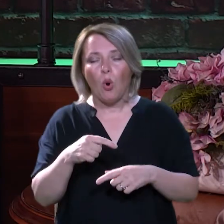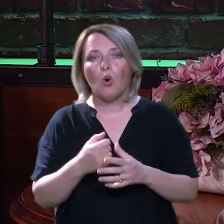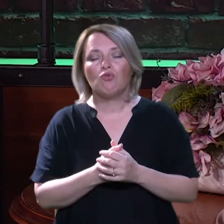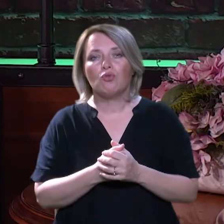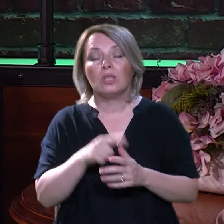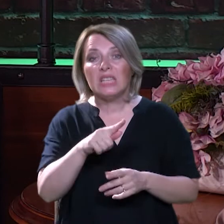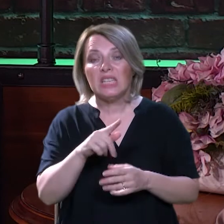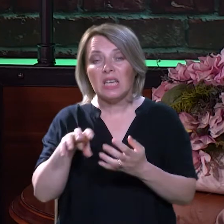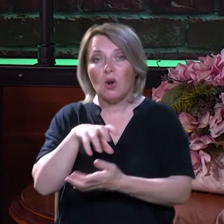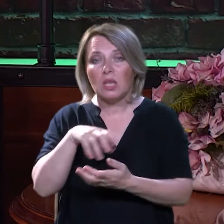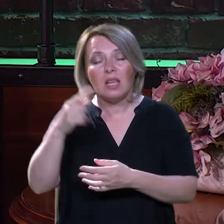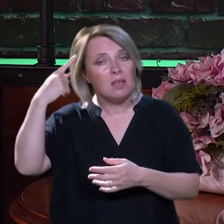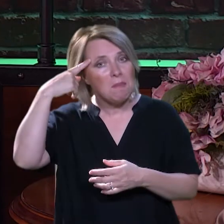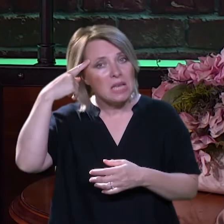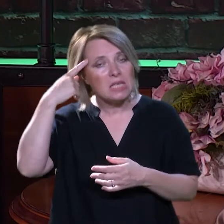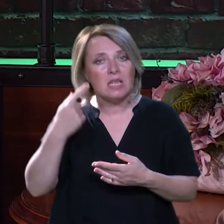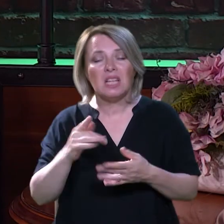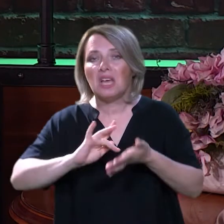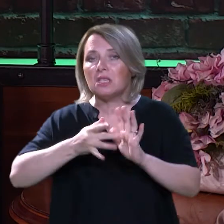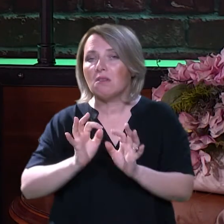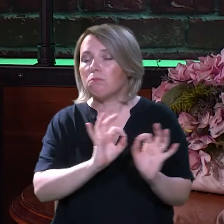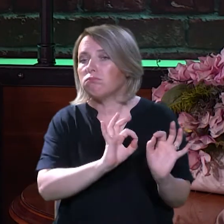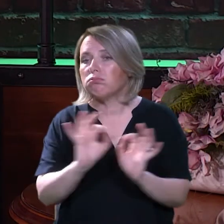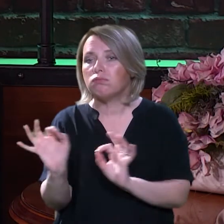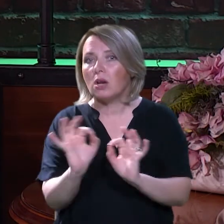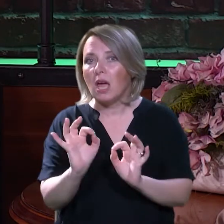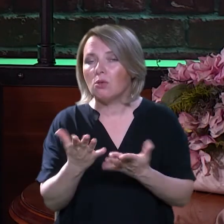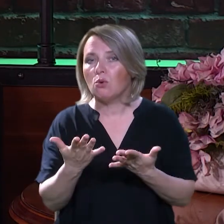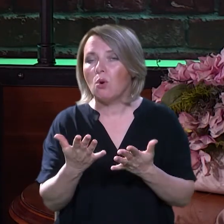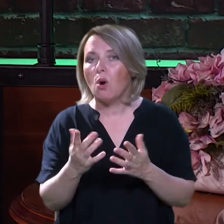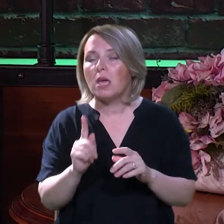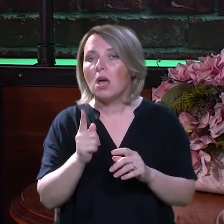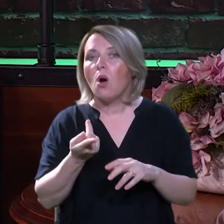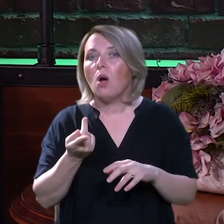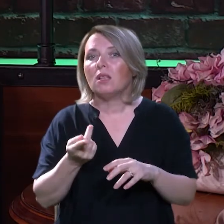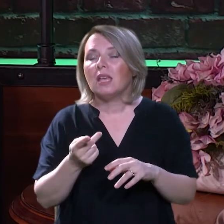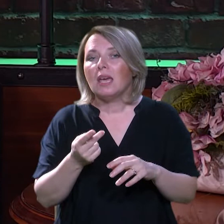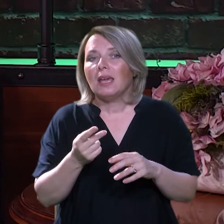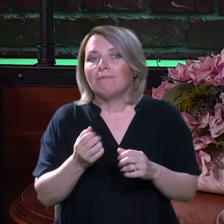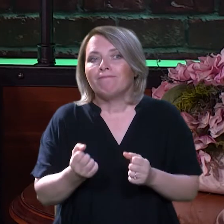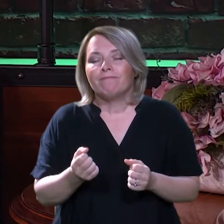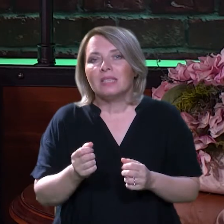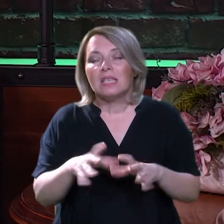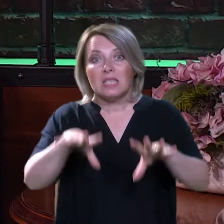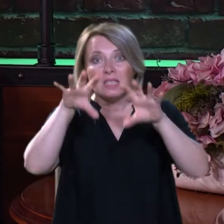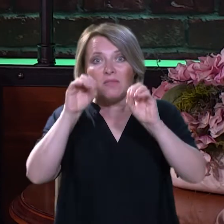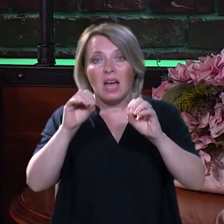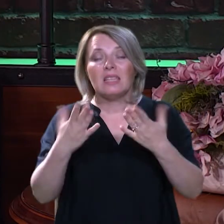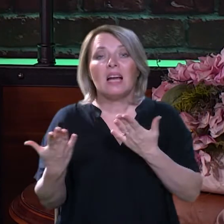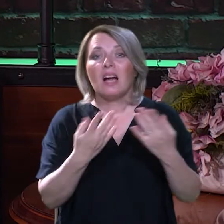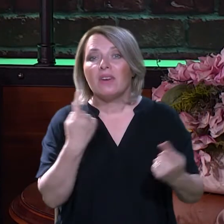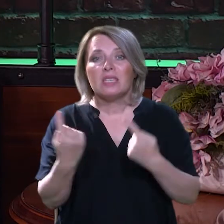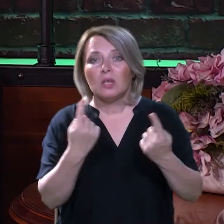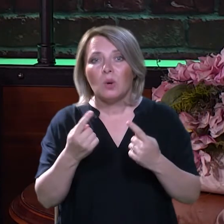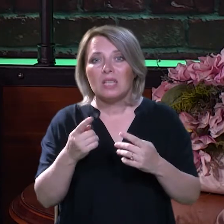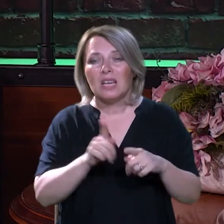dođu, ti roditelji misle da je sve u redu i oni najčešće shvate kakva je situacija kad je